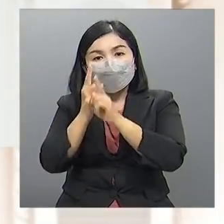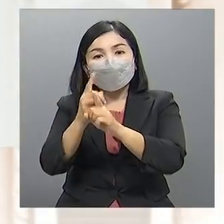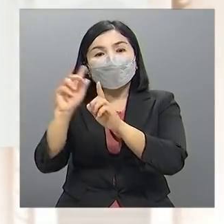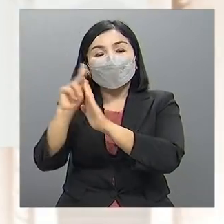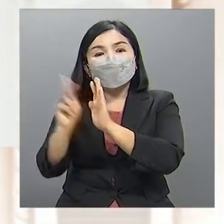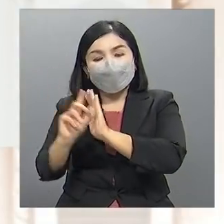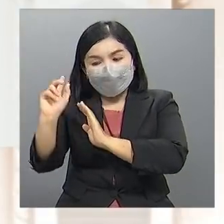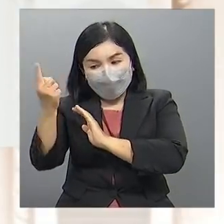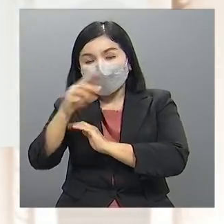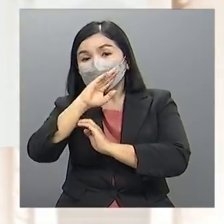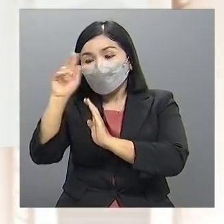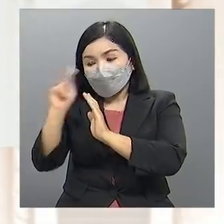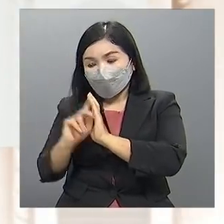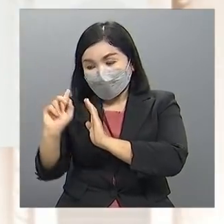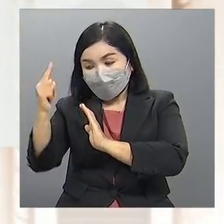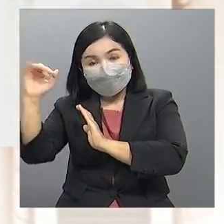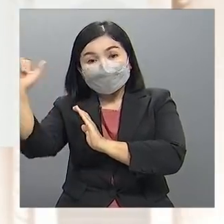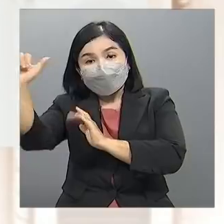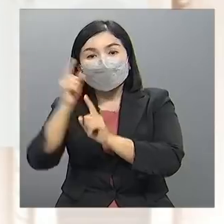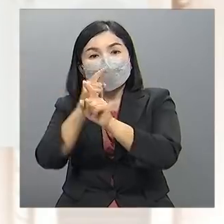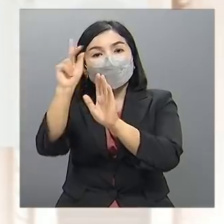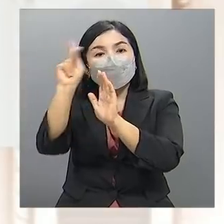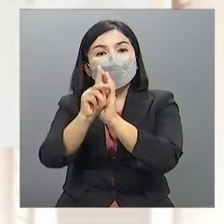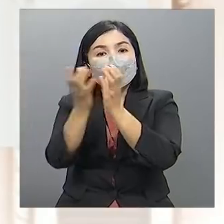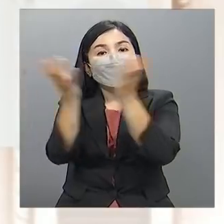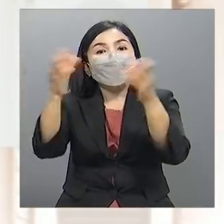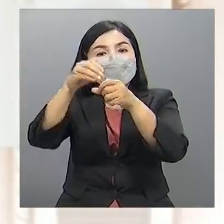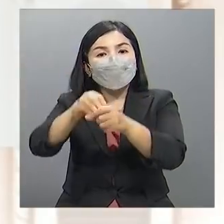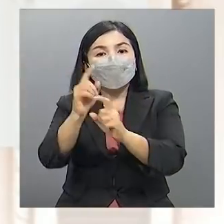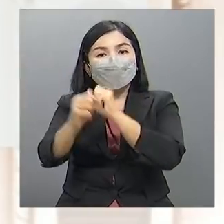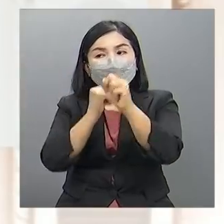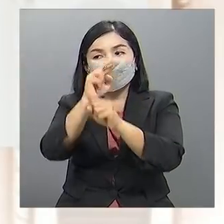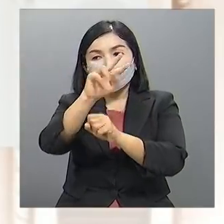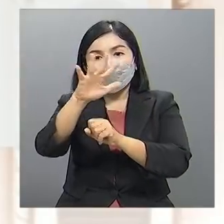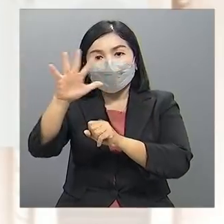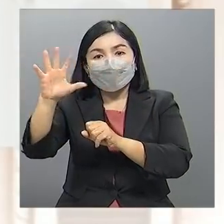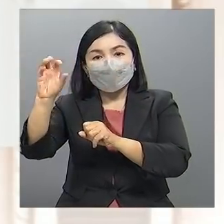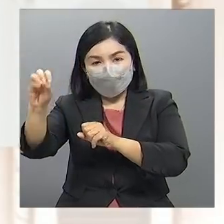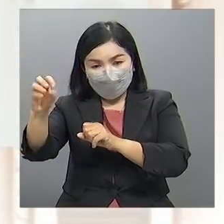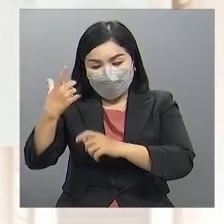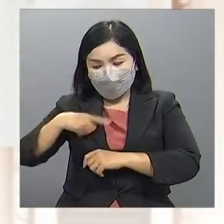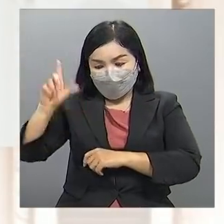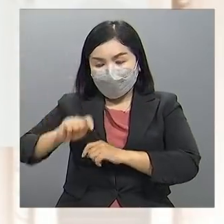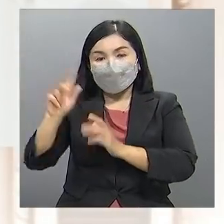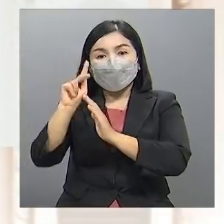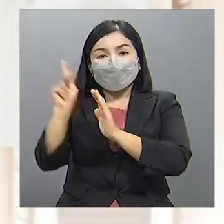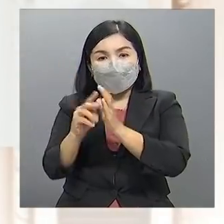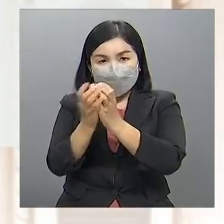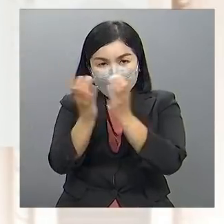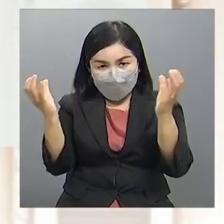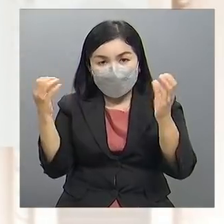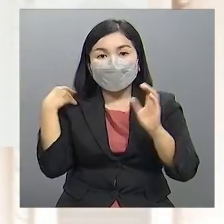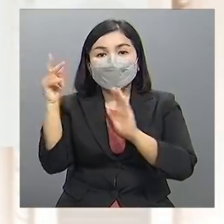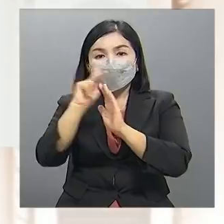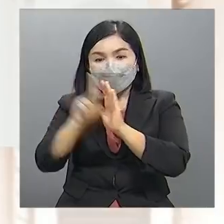ไม่มีให้เป็นไปตามรัฐธรรมนูญปี2550โดยกรณีของศาลรัฐธรรมนูญมีกฎหมายลูกรอง